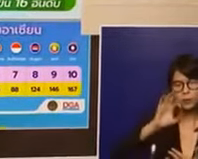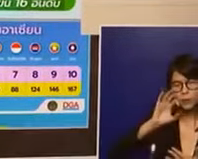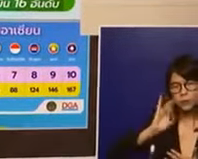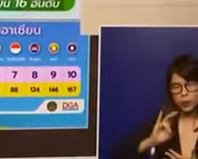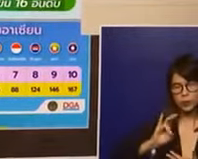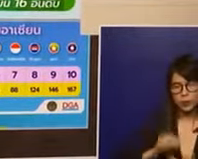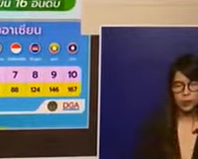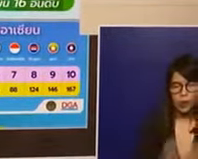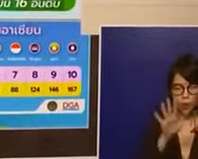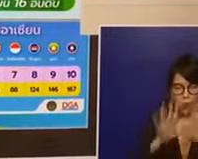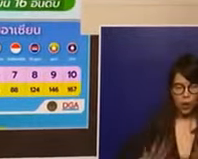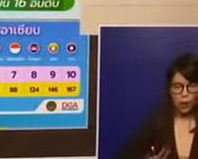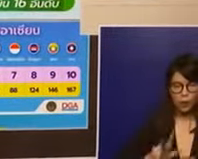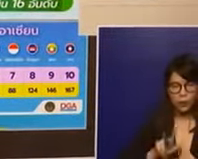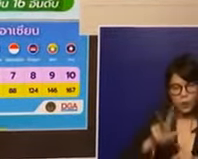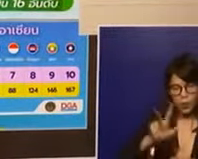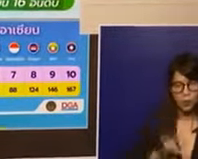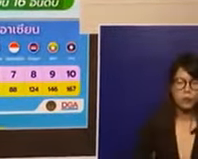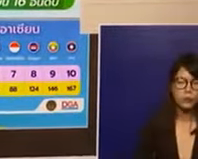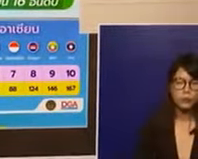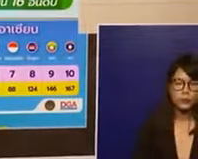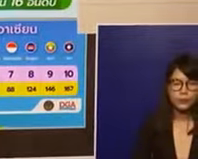เซียน